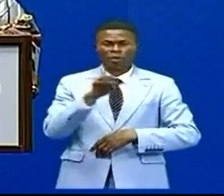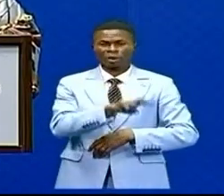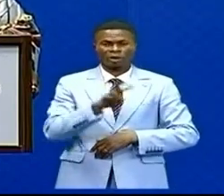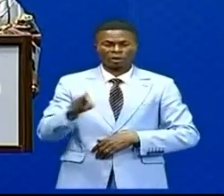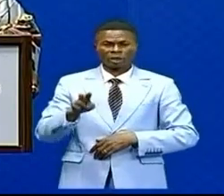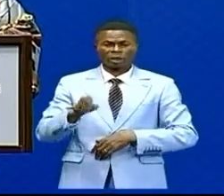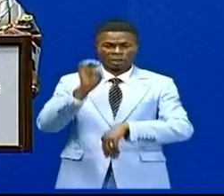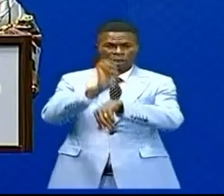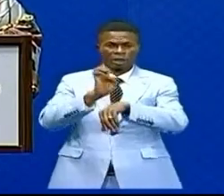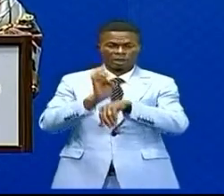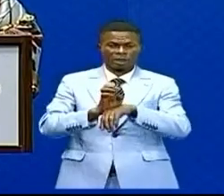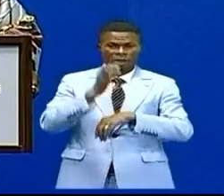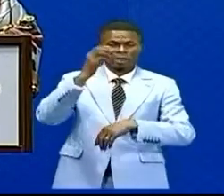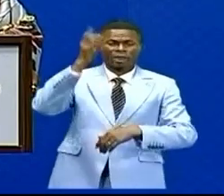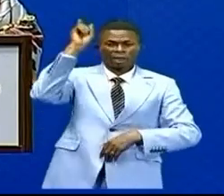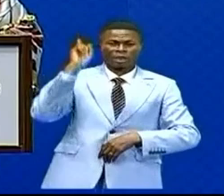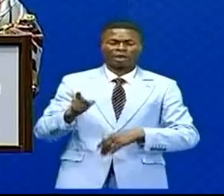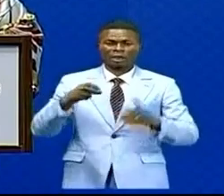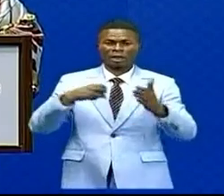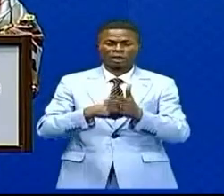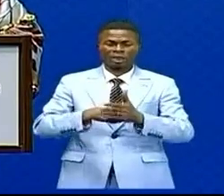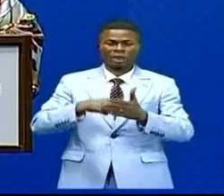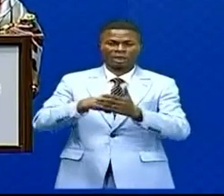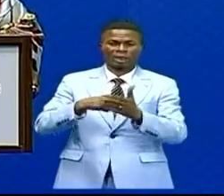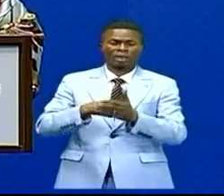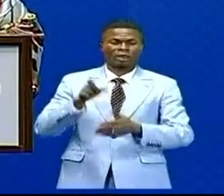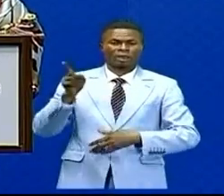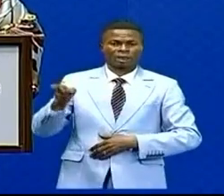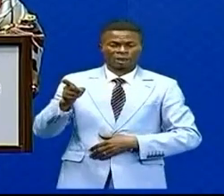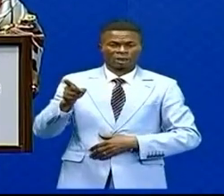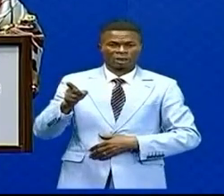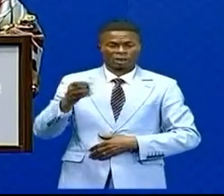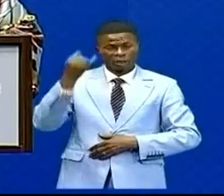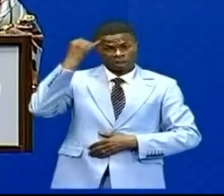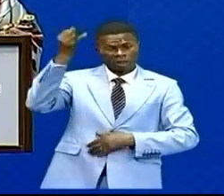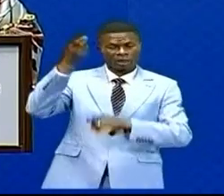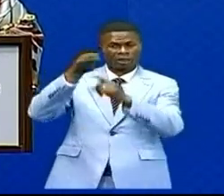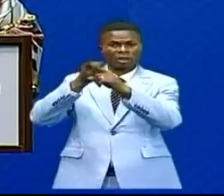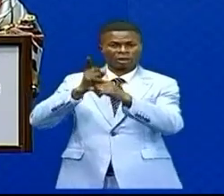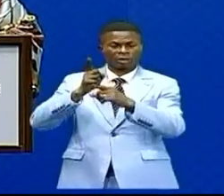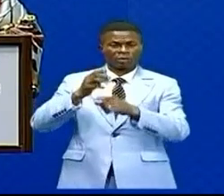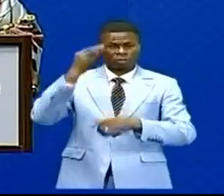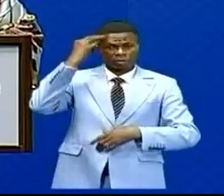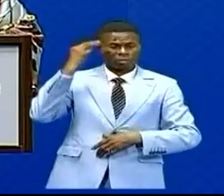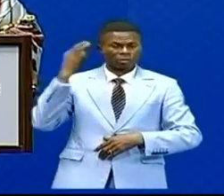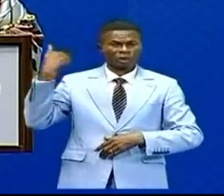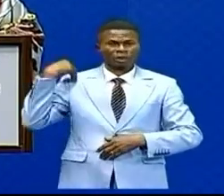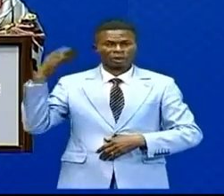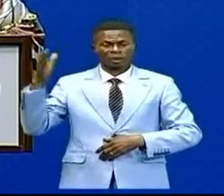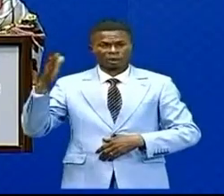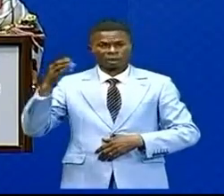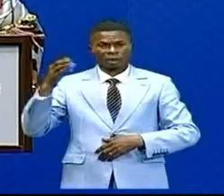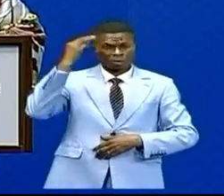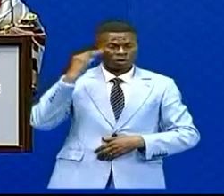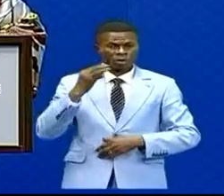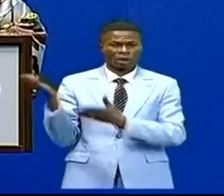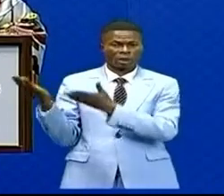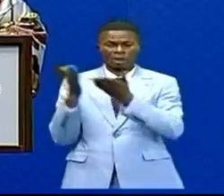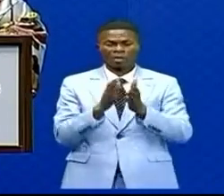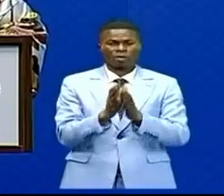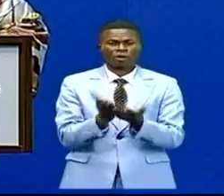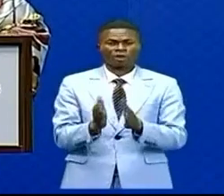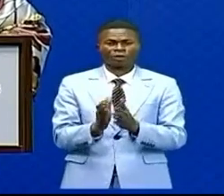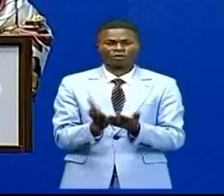la cathédrale du centenaire protestant à Kinshasa sous l'initiative de la ministre d'État, ministre du portefeuille.